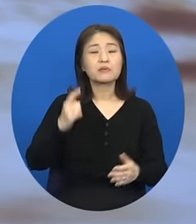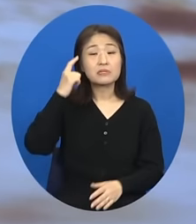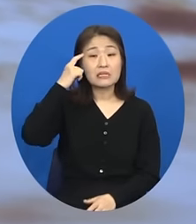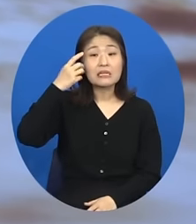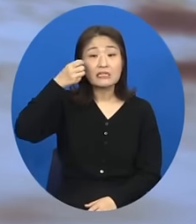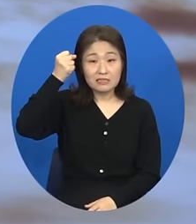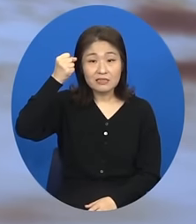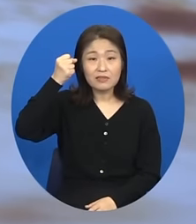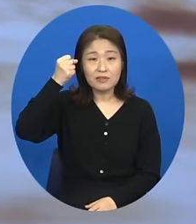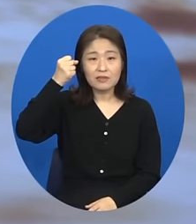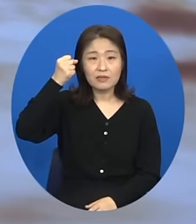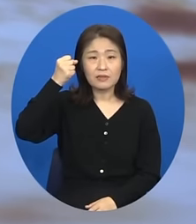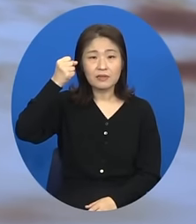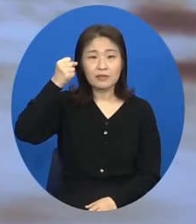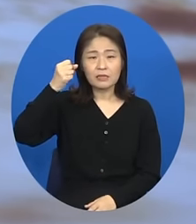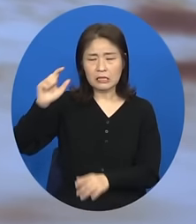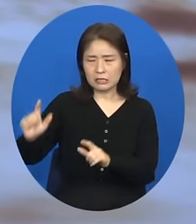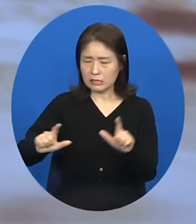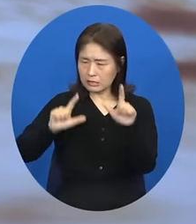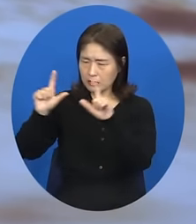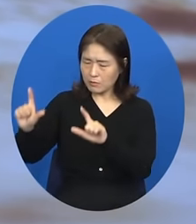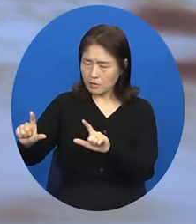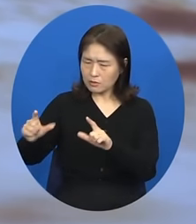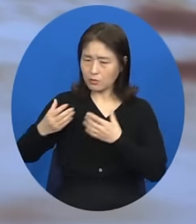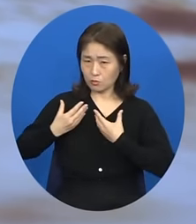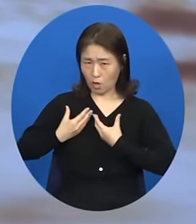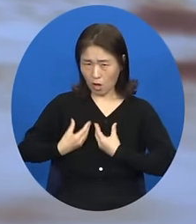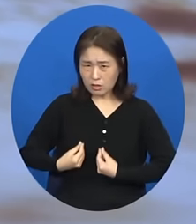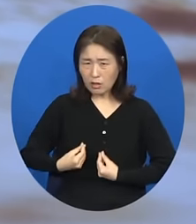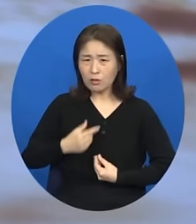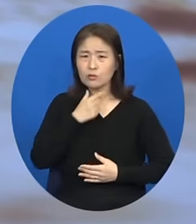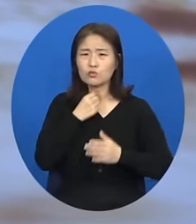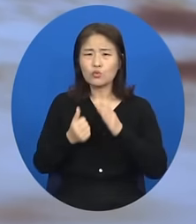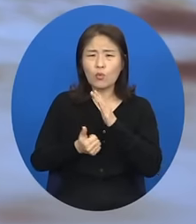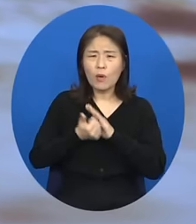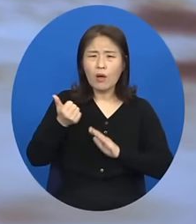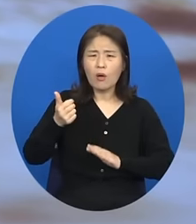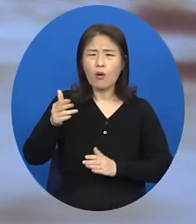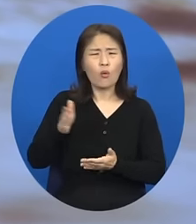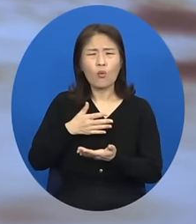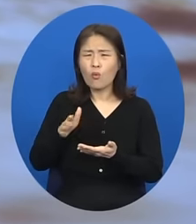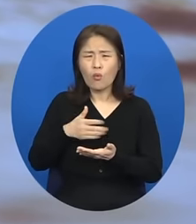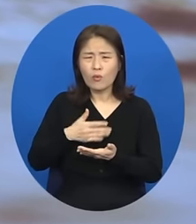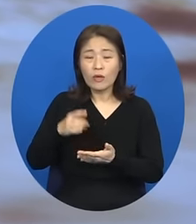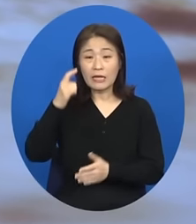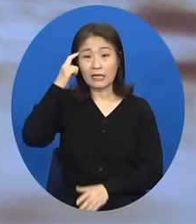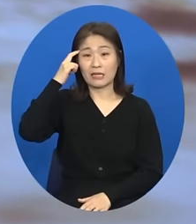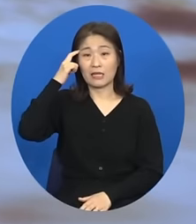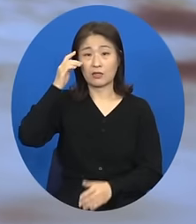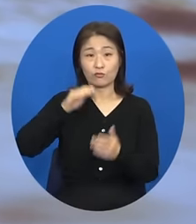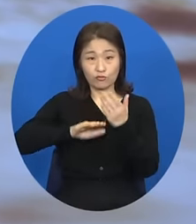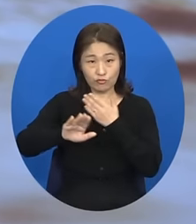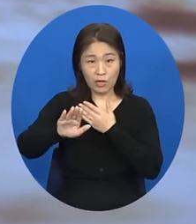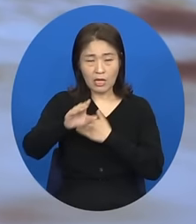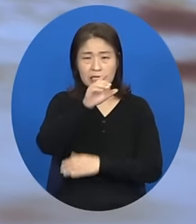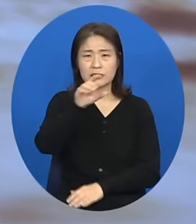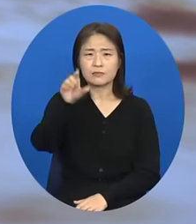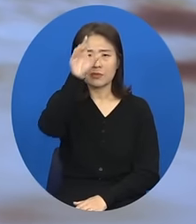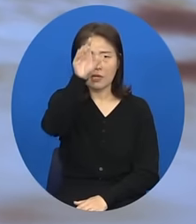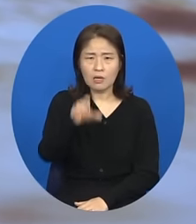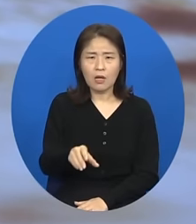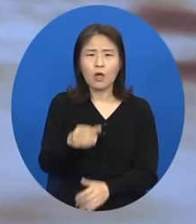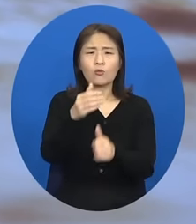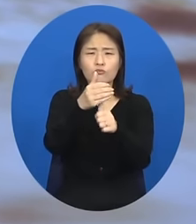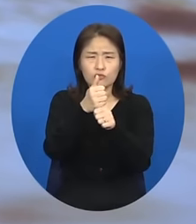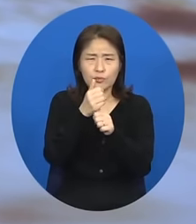여겨졌는데 우리의 삶의 좌절을 경험하고 소망이 없는 걸 깨달으니까 그 십자가를 붙잡게 되었잖아요.